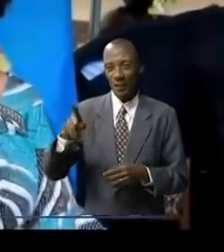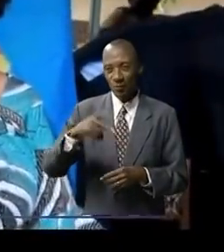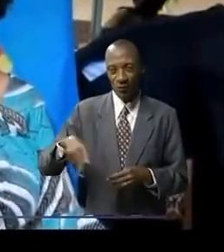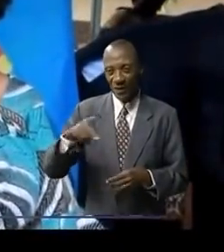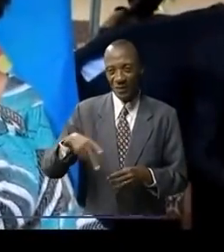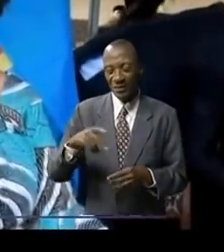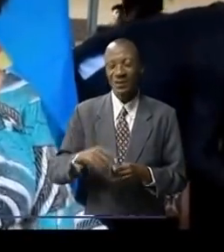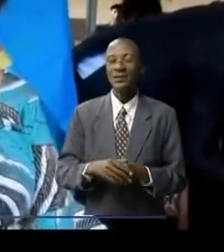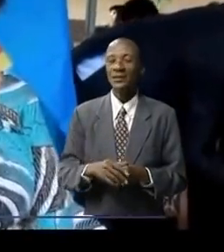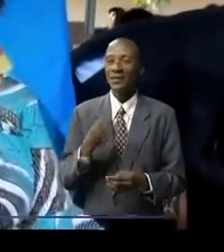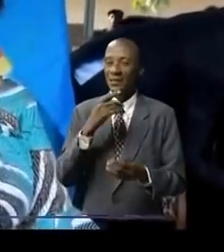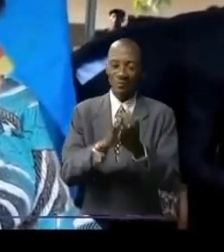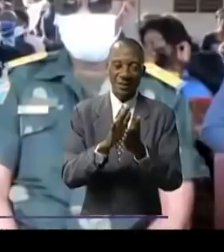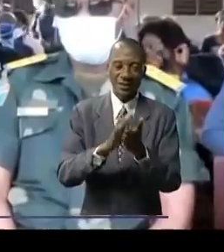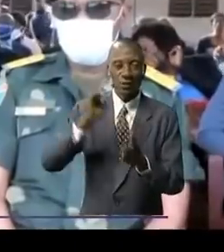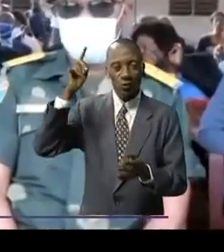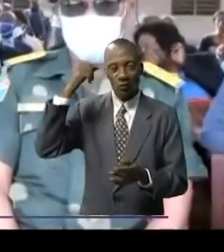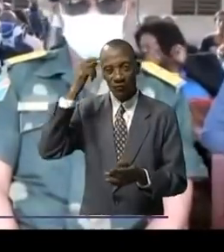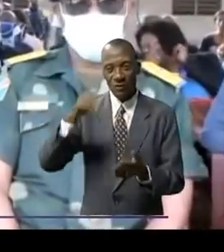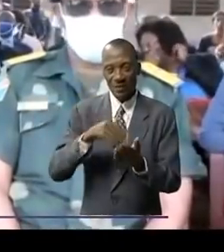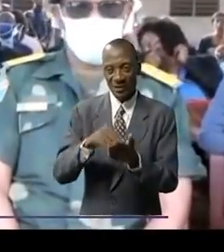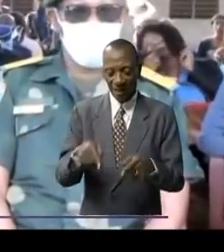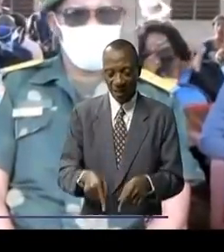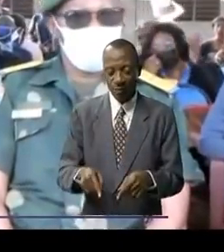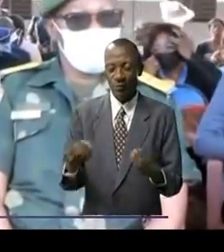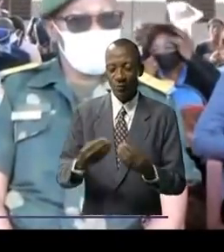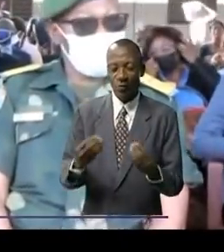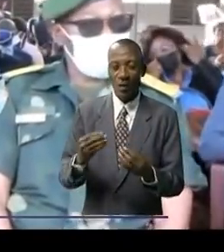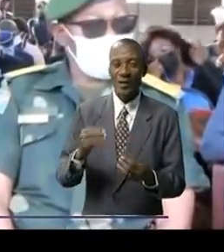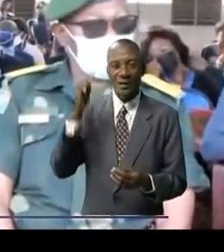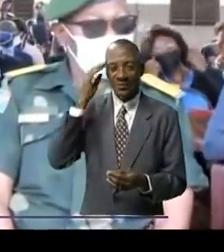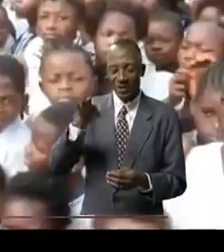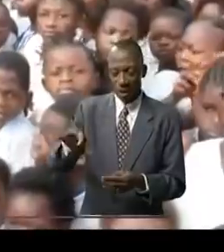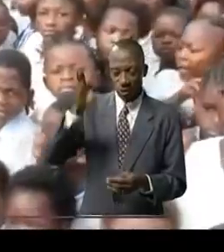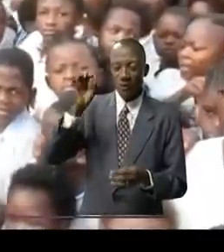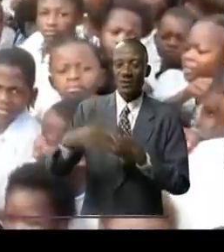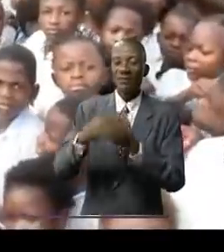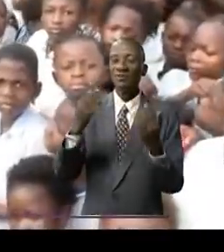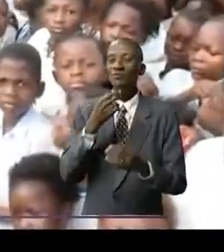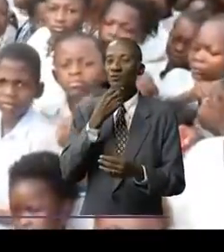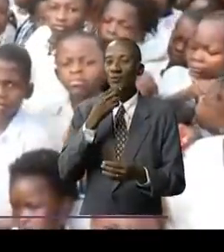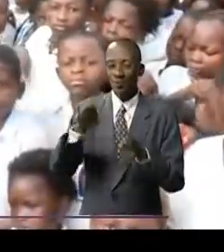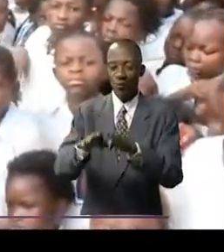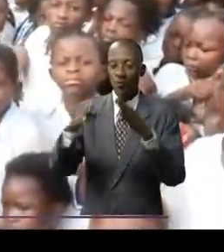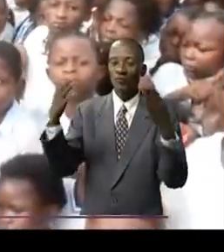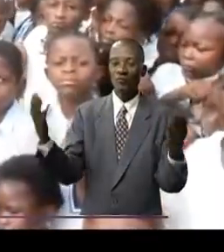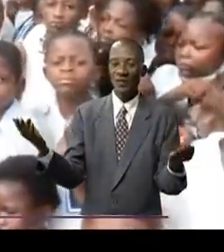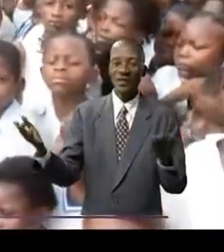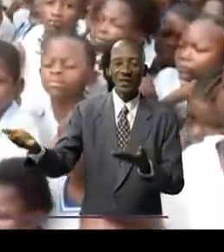a remercié le gouvernement central pour le choix porté à sa province pour le lancement officiel de la rentrée scolaire